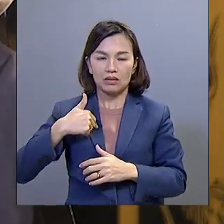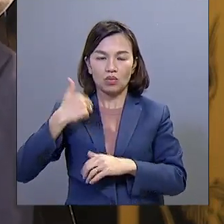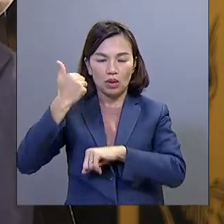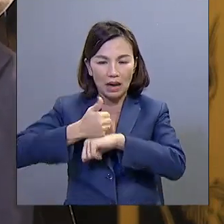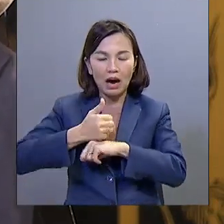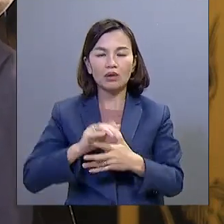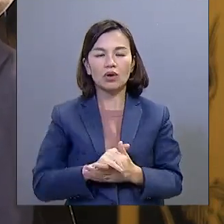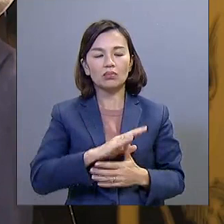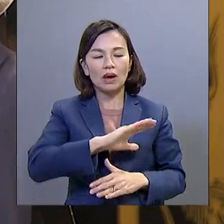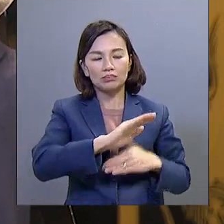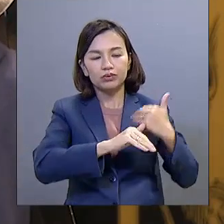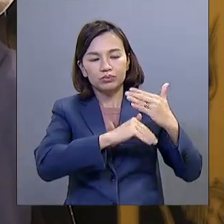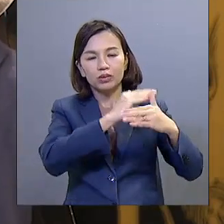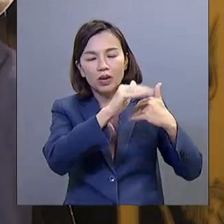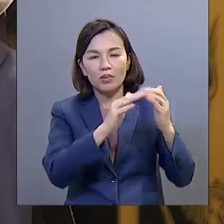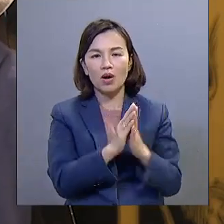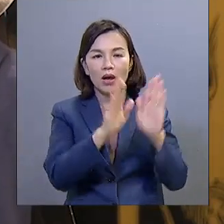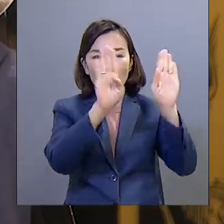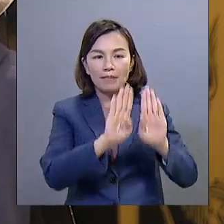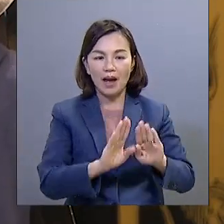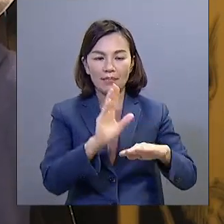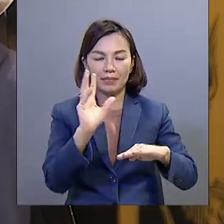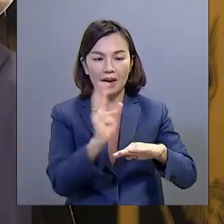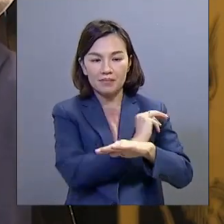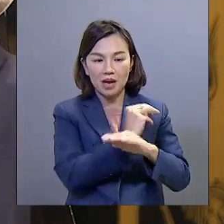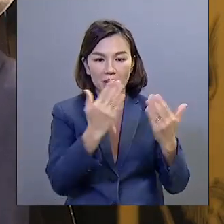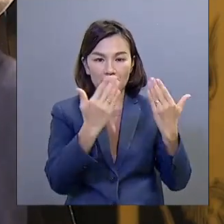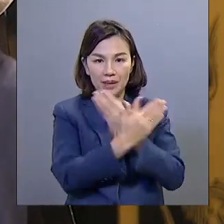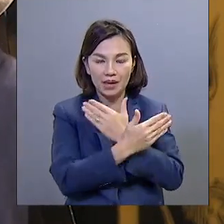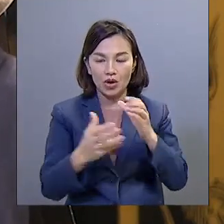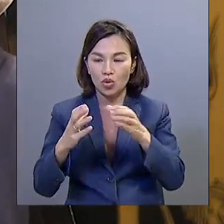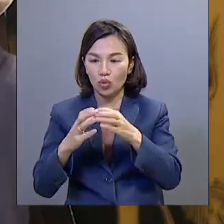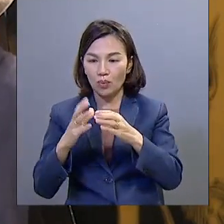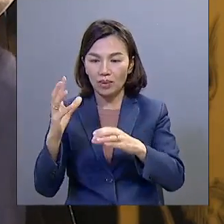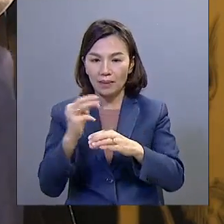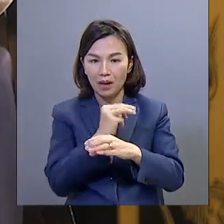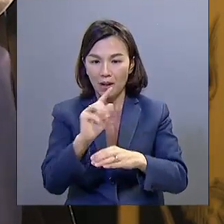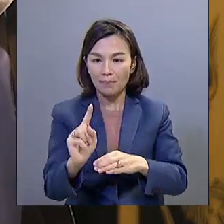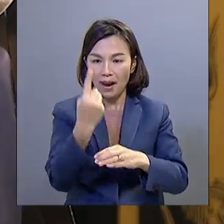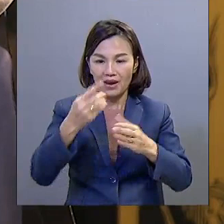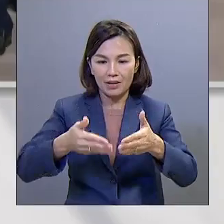าเพราะว่าการเมืองมันเปลี่ยนและมันมีใหม่เกิดขึ้นมากมาย